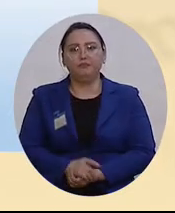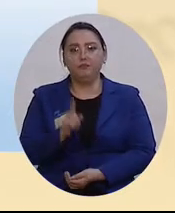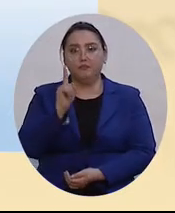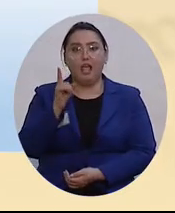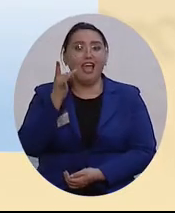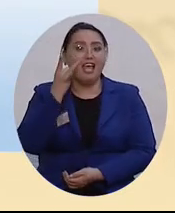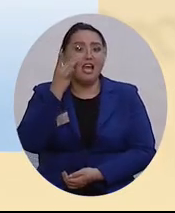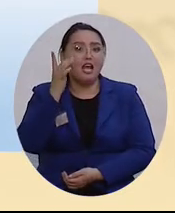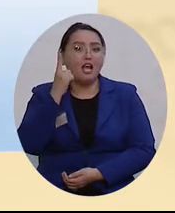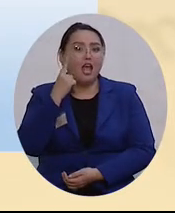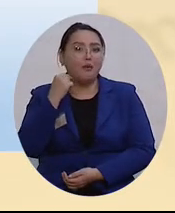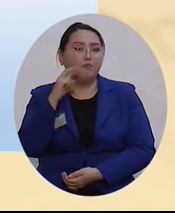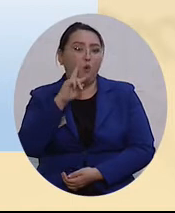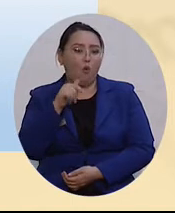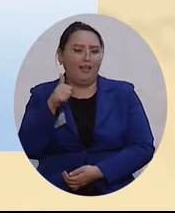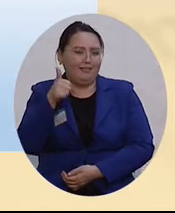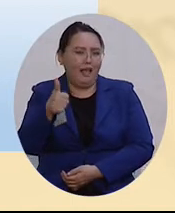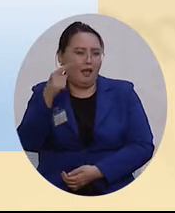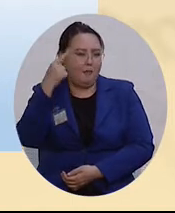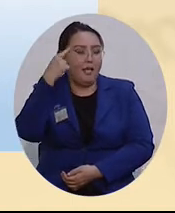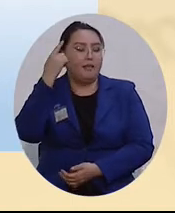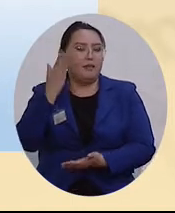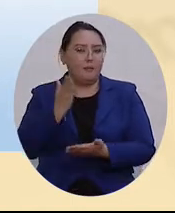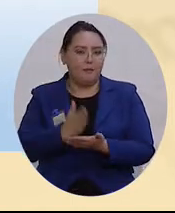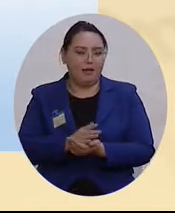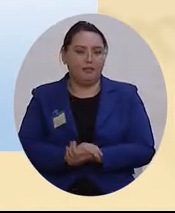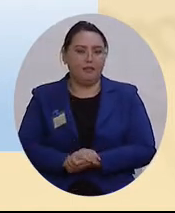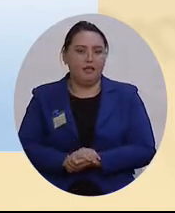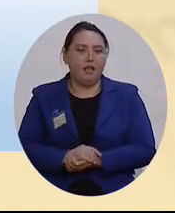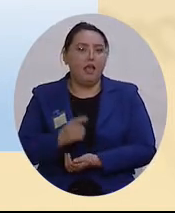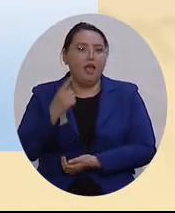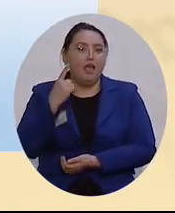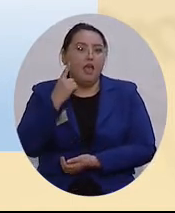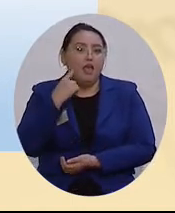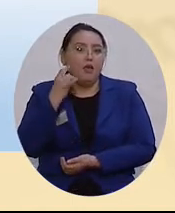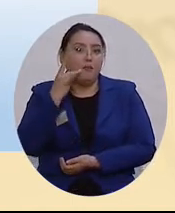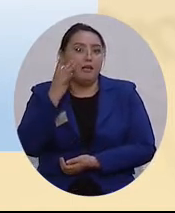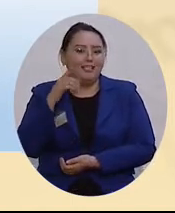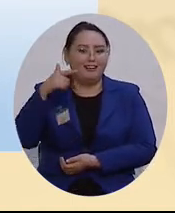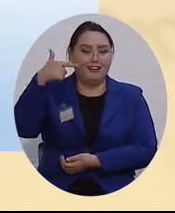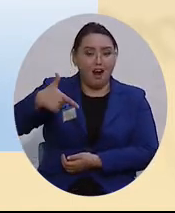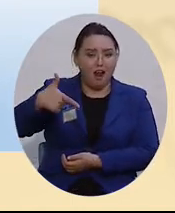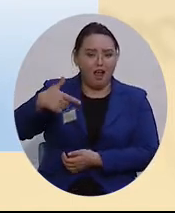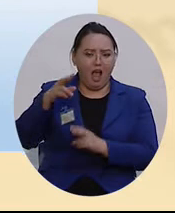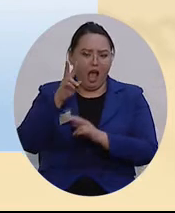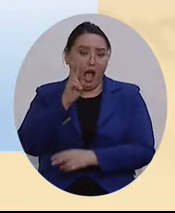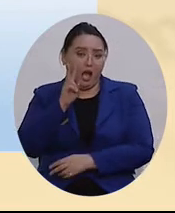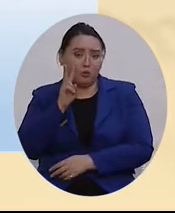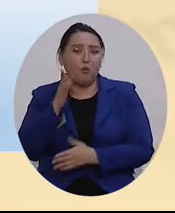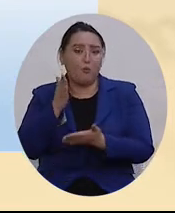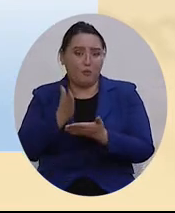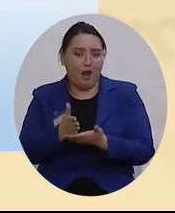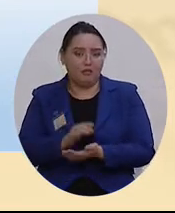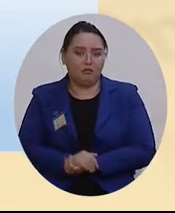эм үгээ маш сайн таних ёстой. За хүүхдүүдийн хувьд эр эм үгийн гэ үсгийг амдуурч бичдэг тохиолдол маш их байдаг учраас тухайн